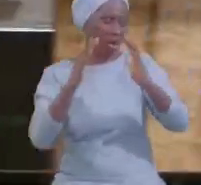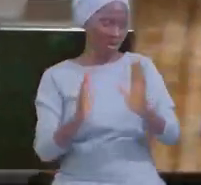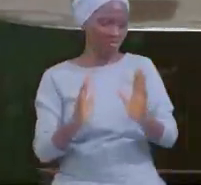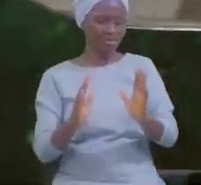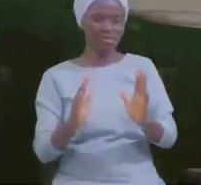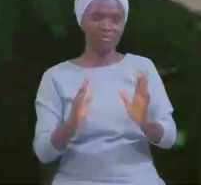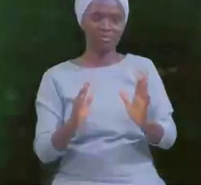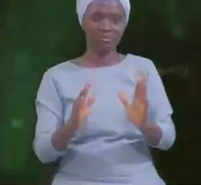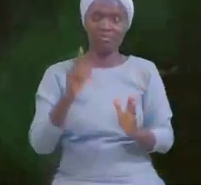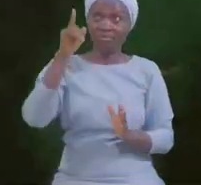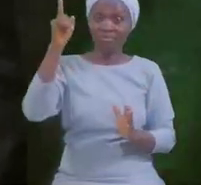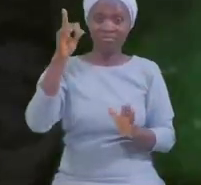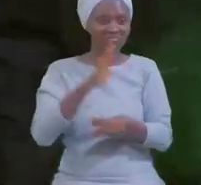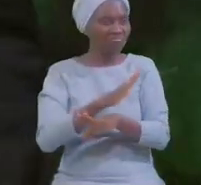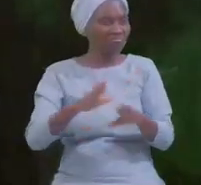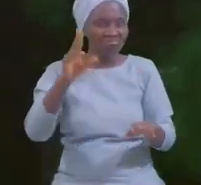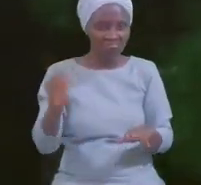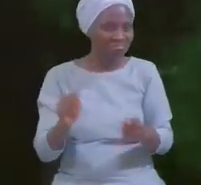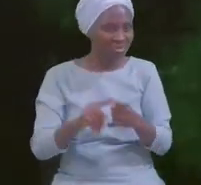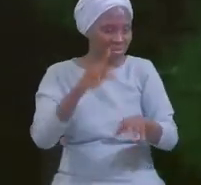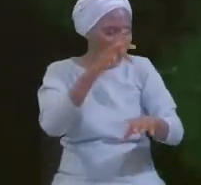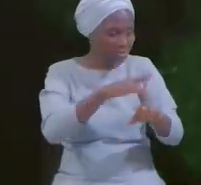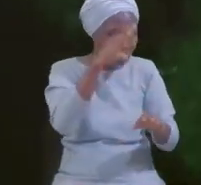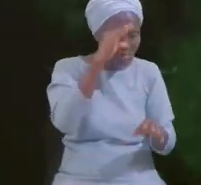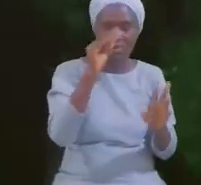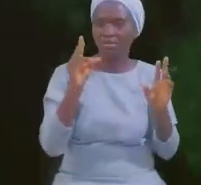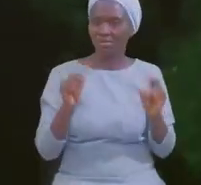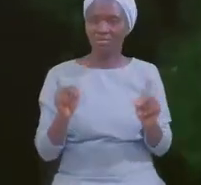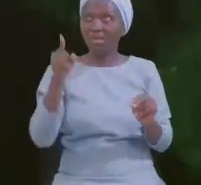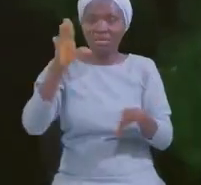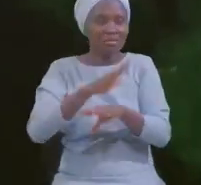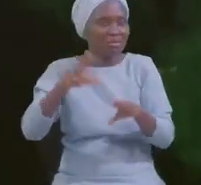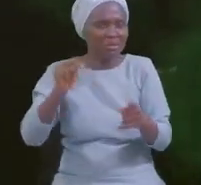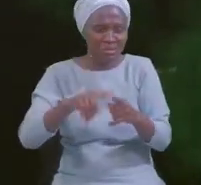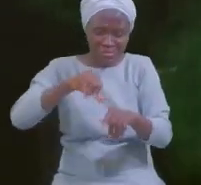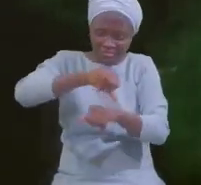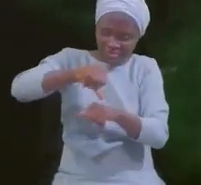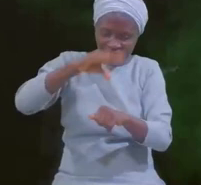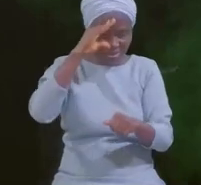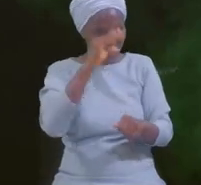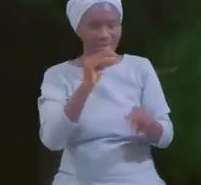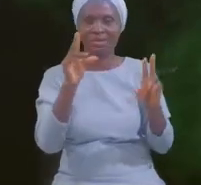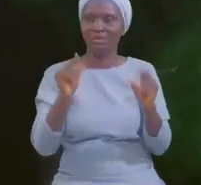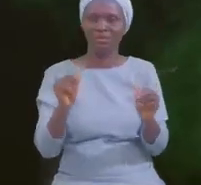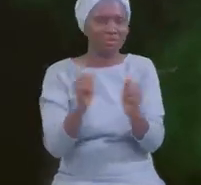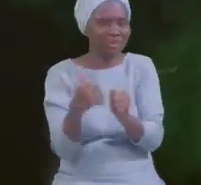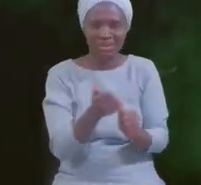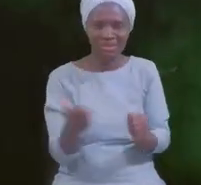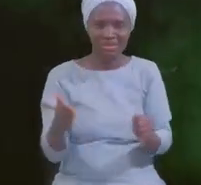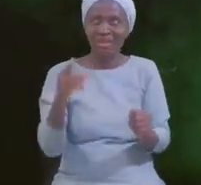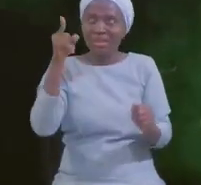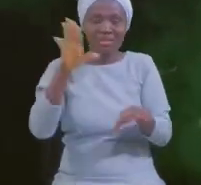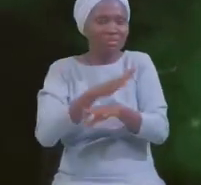Il n'avait pas jugé l'homme là. Il ne devait pas oindre l'homme là de quelque chose. Il ne devait pas